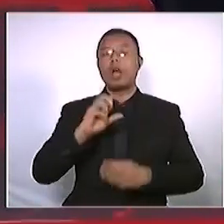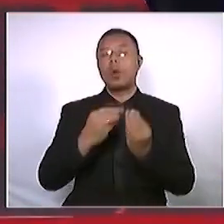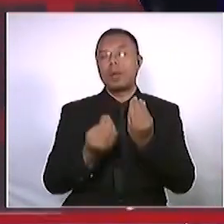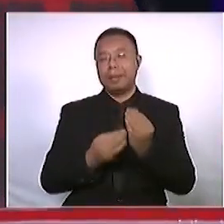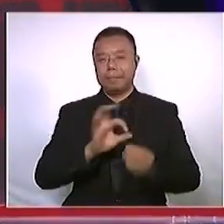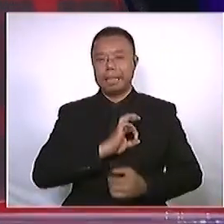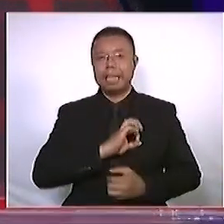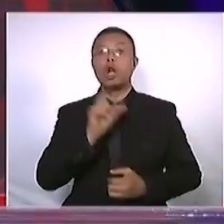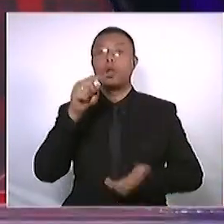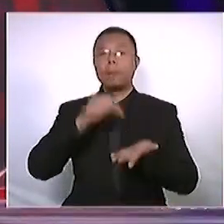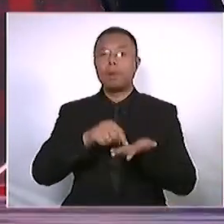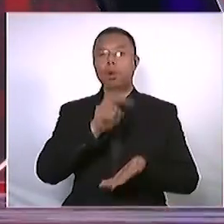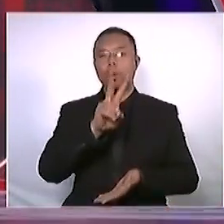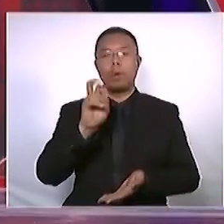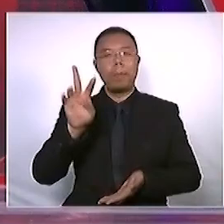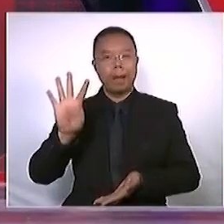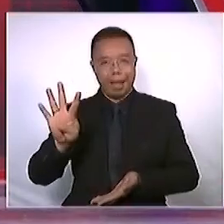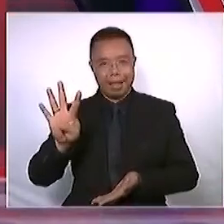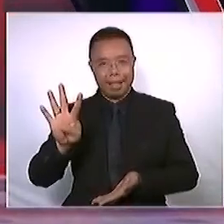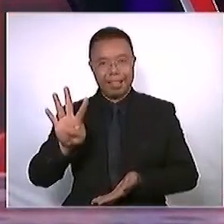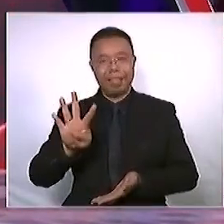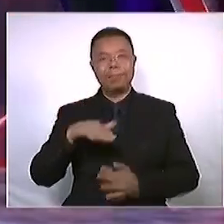wakil presiden Pemilu 202